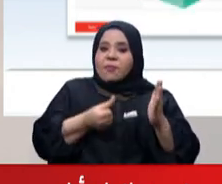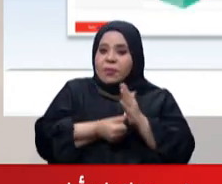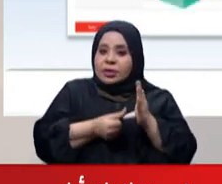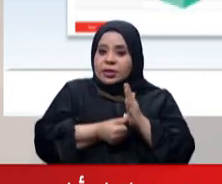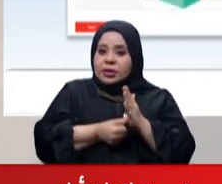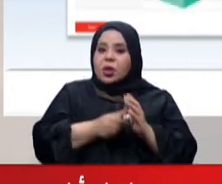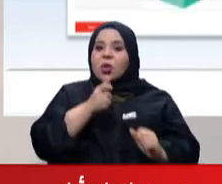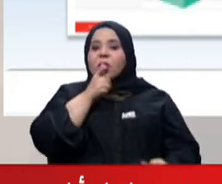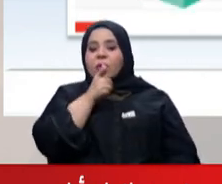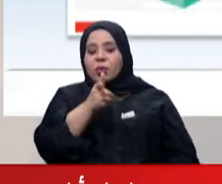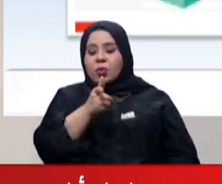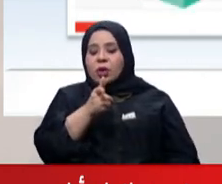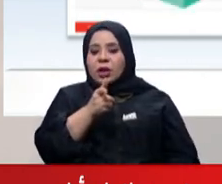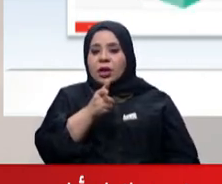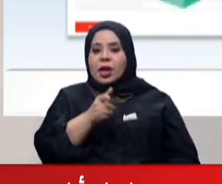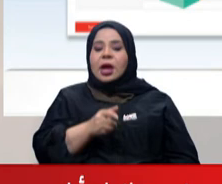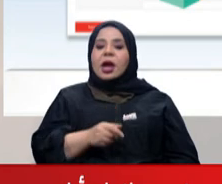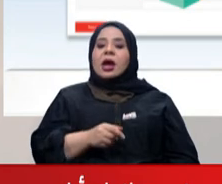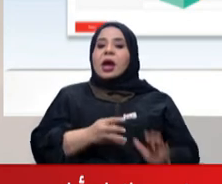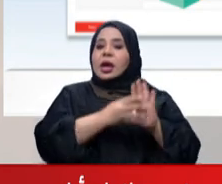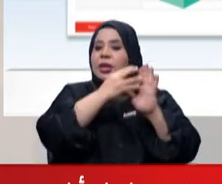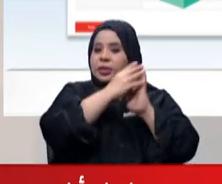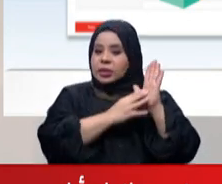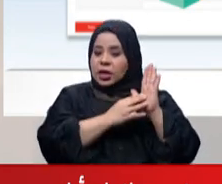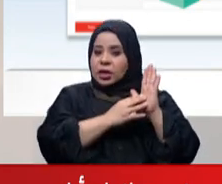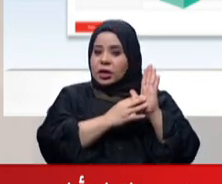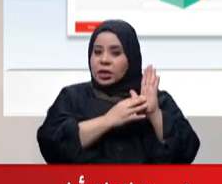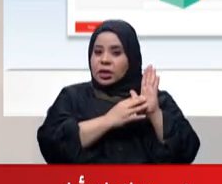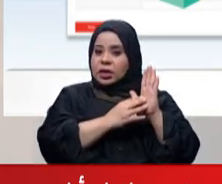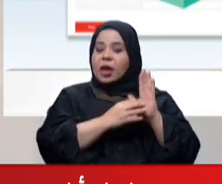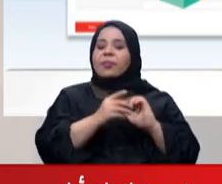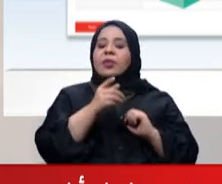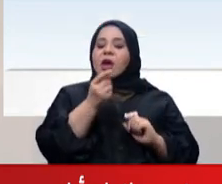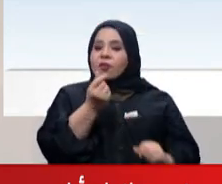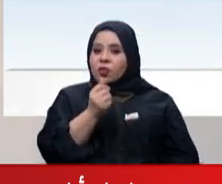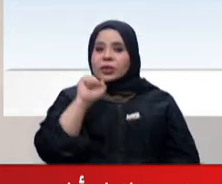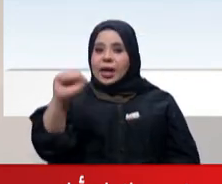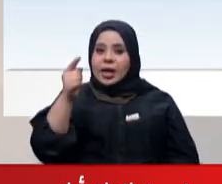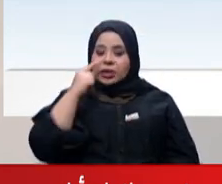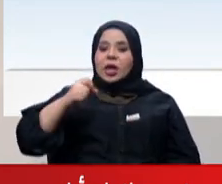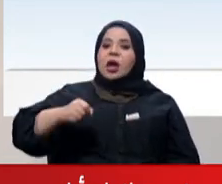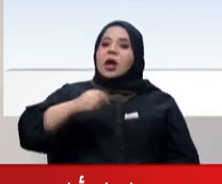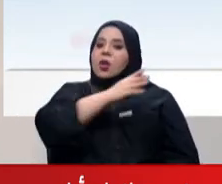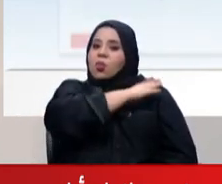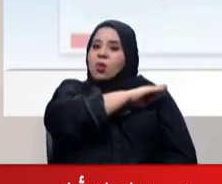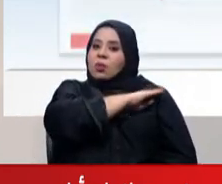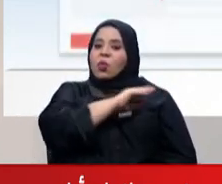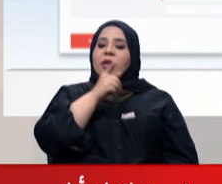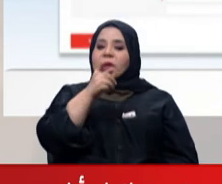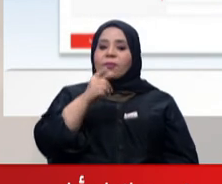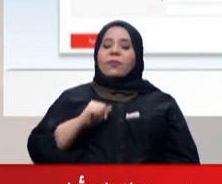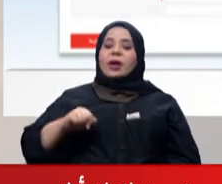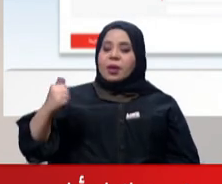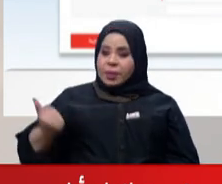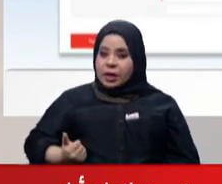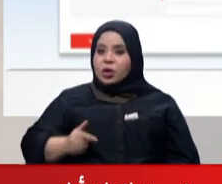فبراير ستكون حصة الموظف اللي هي 7% مسددة ضمن البرنامج، بما معناه أنه حسب الإجراء